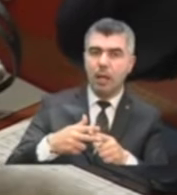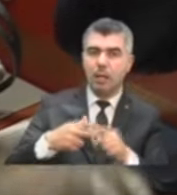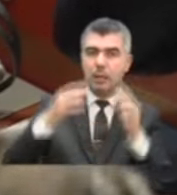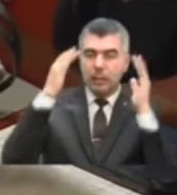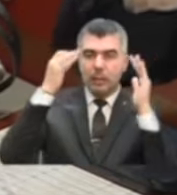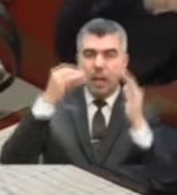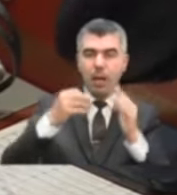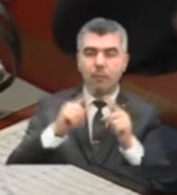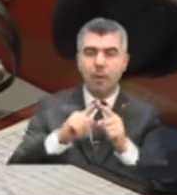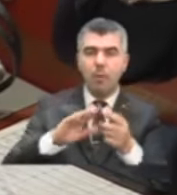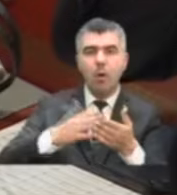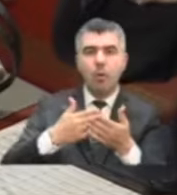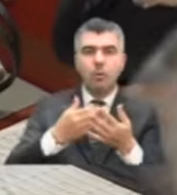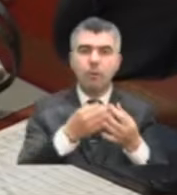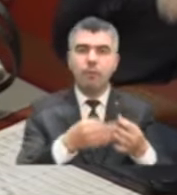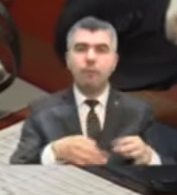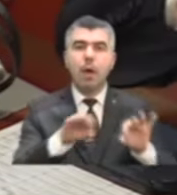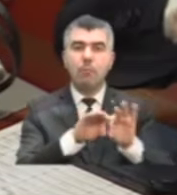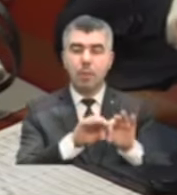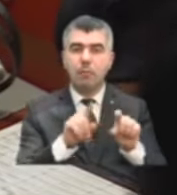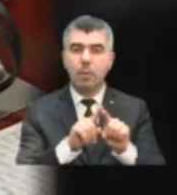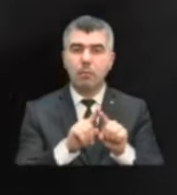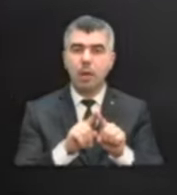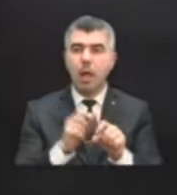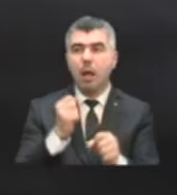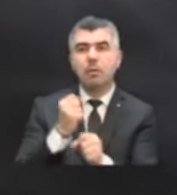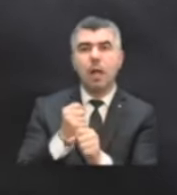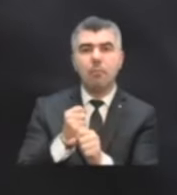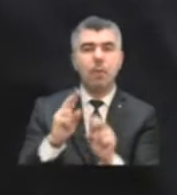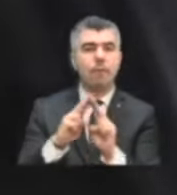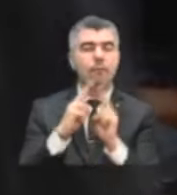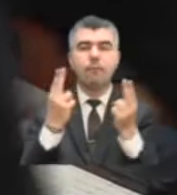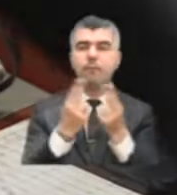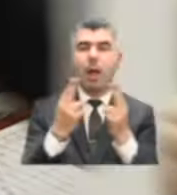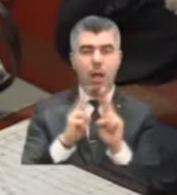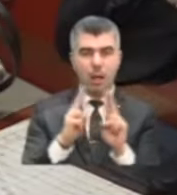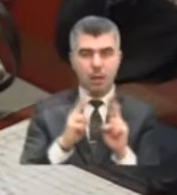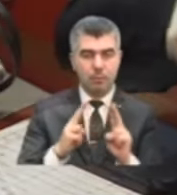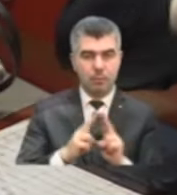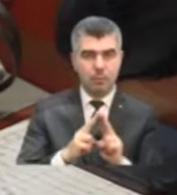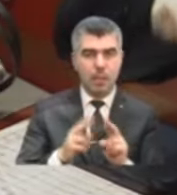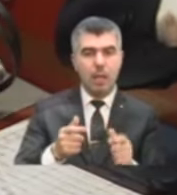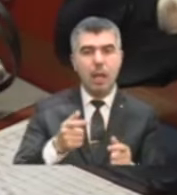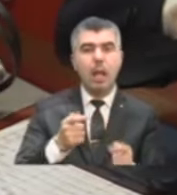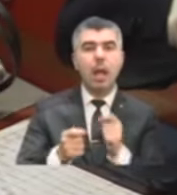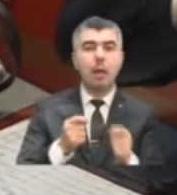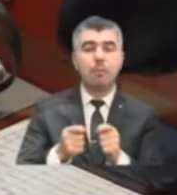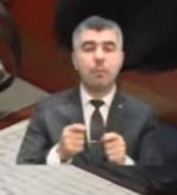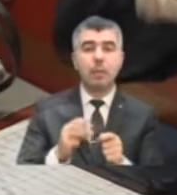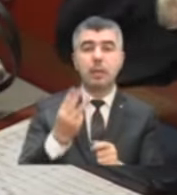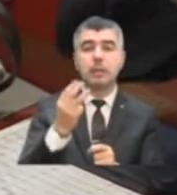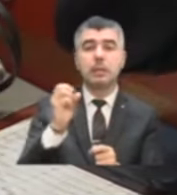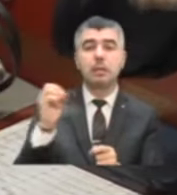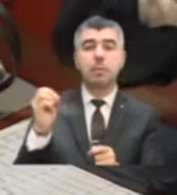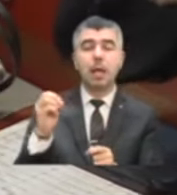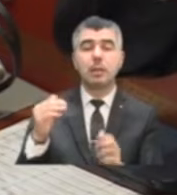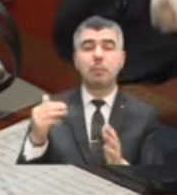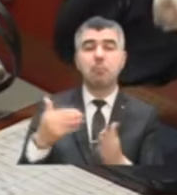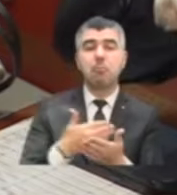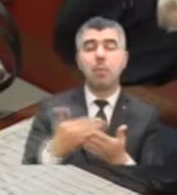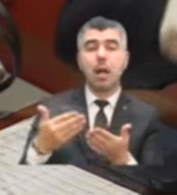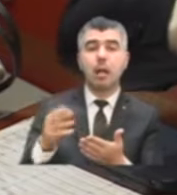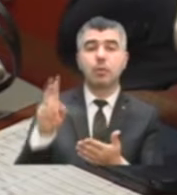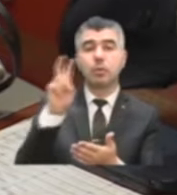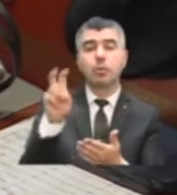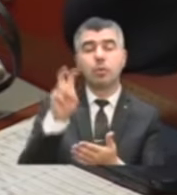اساسي لمجموعه ديال العائلات على الصعيد الدولي. لهذا تكلمنا على الصناعه الالعاب الالكترونيه اللي وصل اليوم 300 مليار ديال الدولار على الصعيد الدولي،